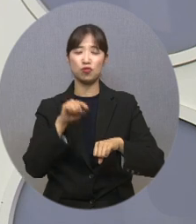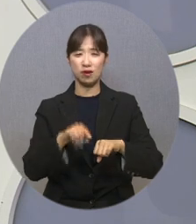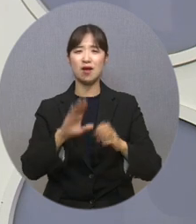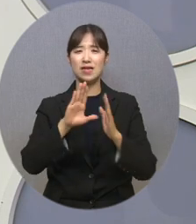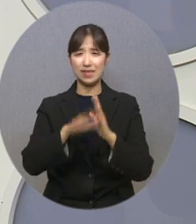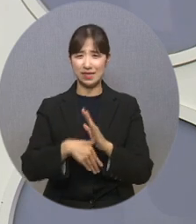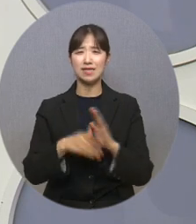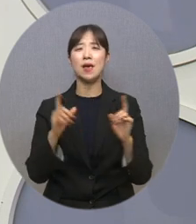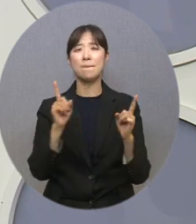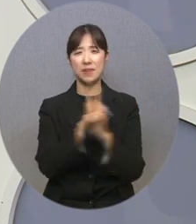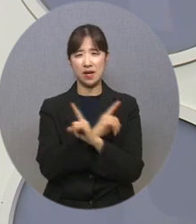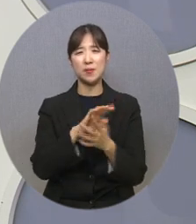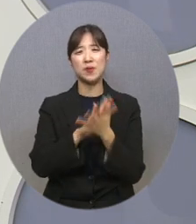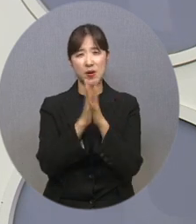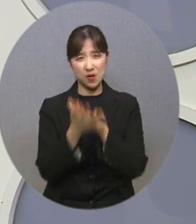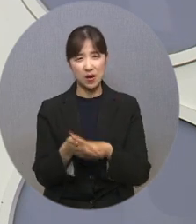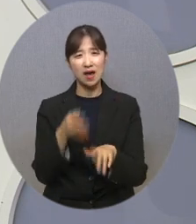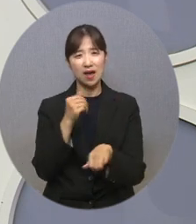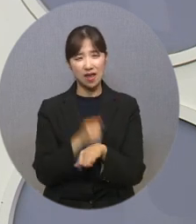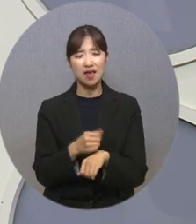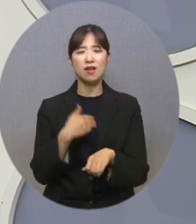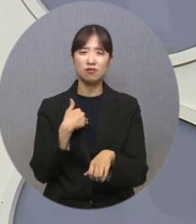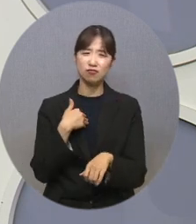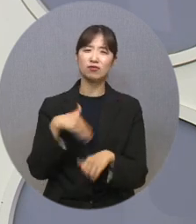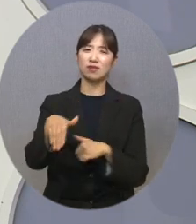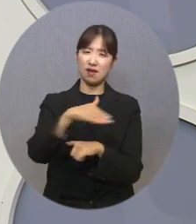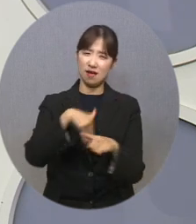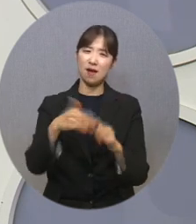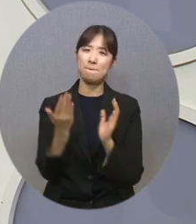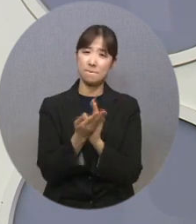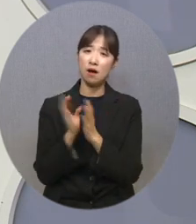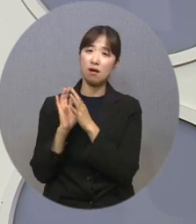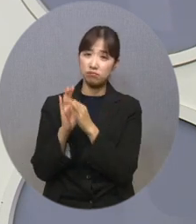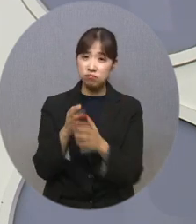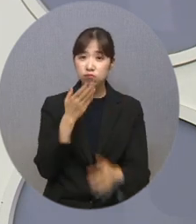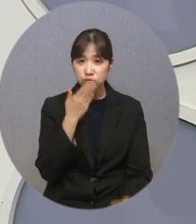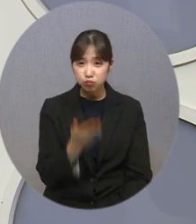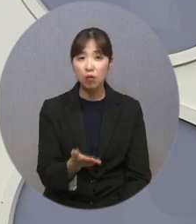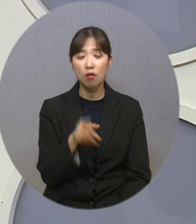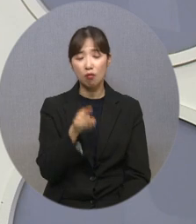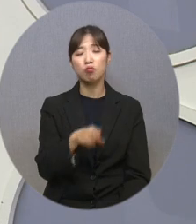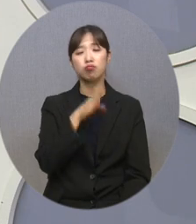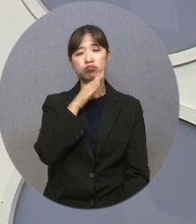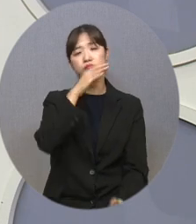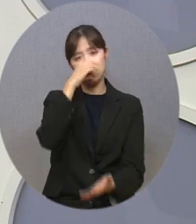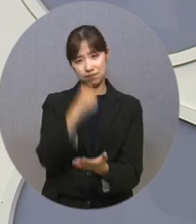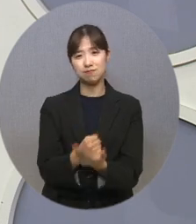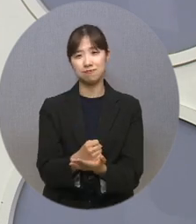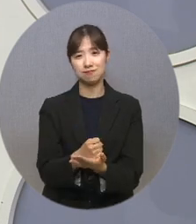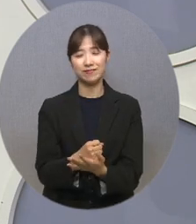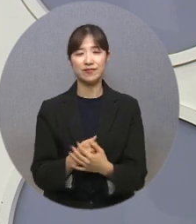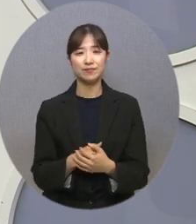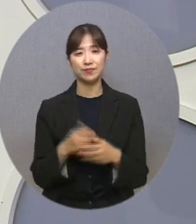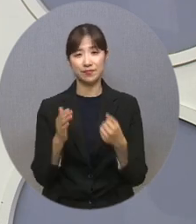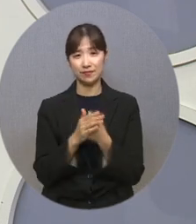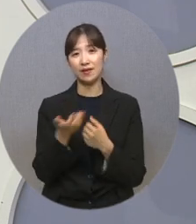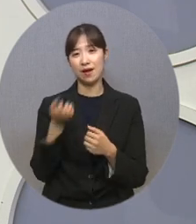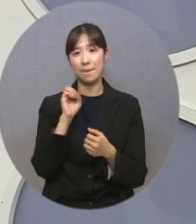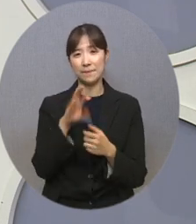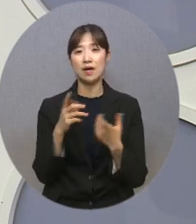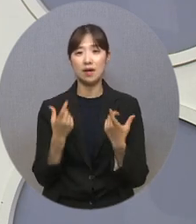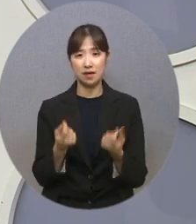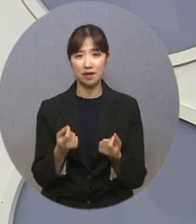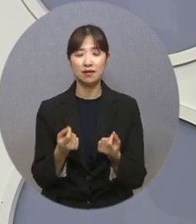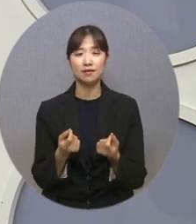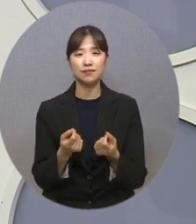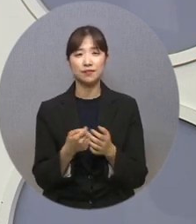시대가 바뀌면서 우리 실정에 맞도록 이어갈 수만 있다면 그것 또한 얼마나 바람직하겠습니까? 그래서 아까